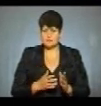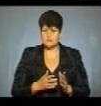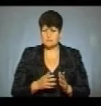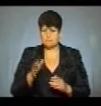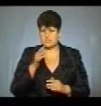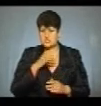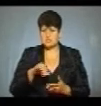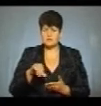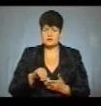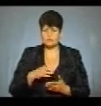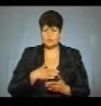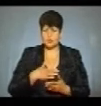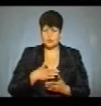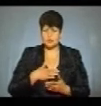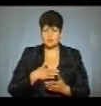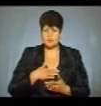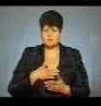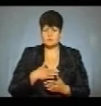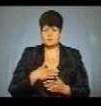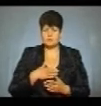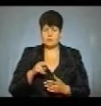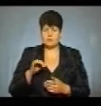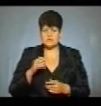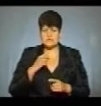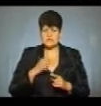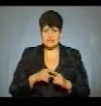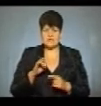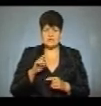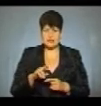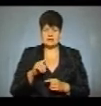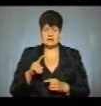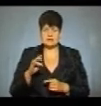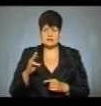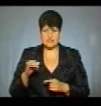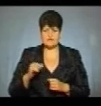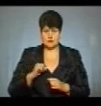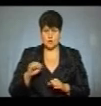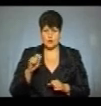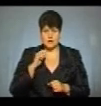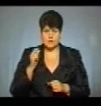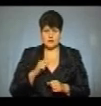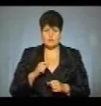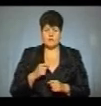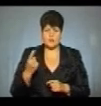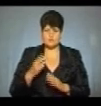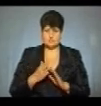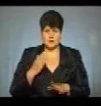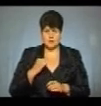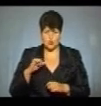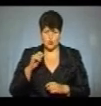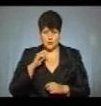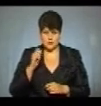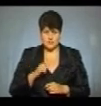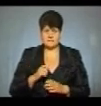Під час виступу моєї посестри Яни Зінкевич, народного депутата, героя України, перш за все героя України,